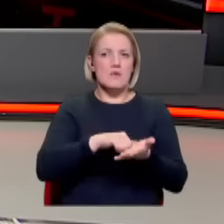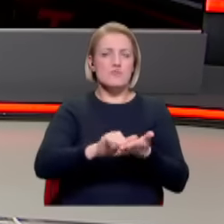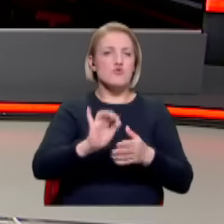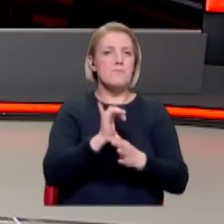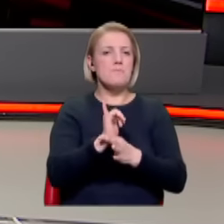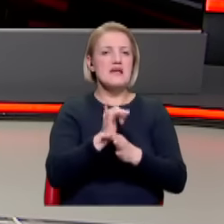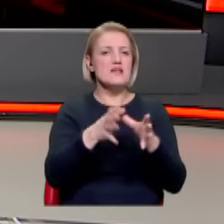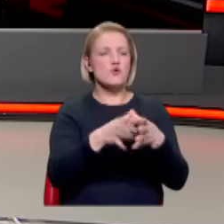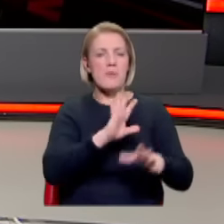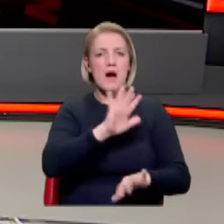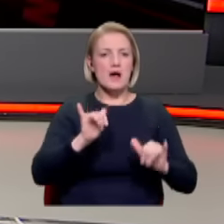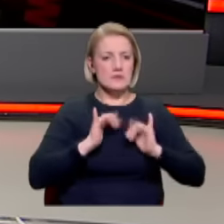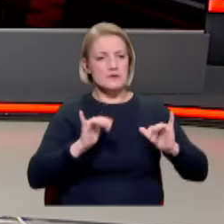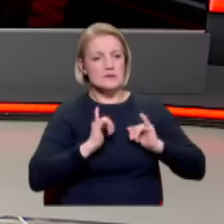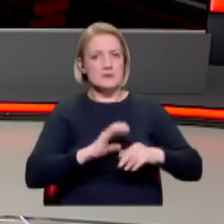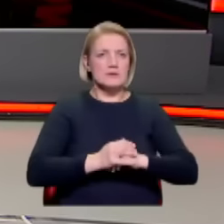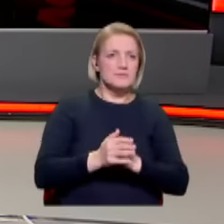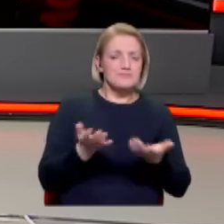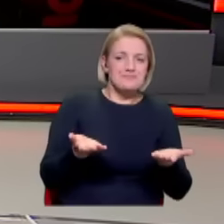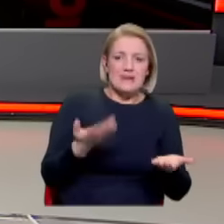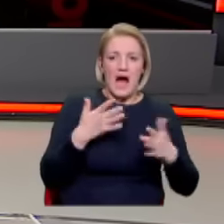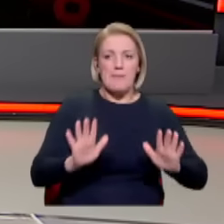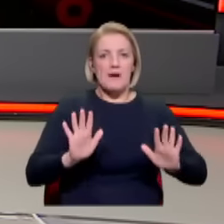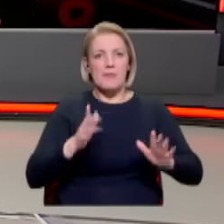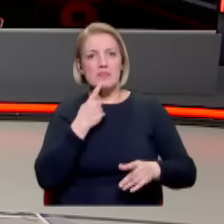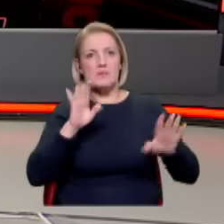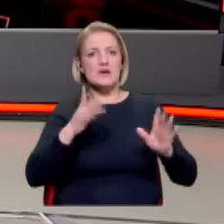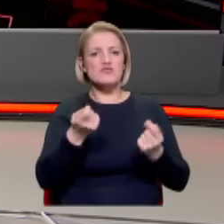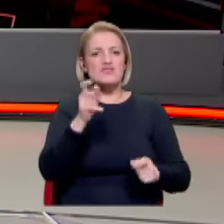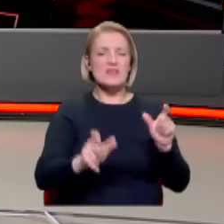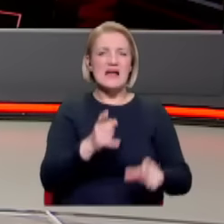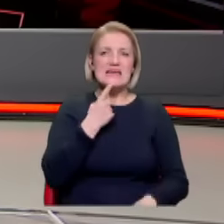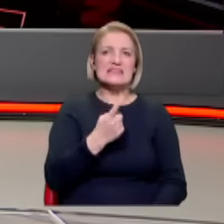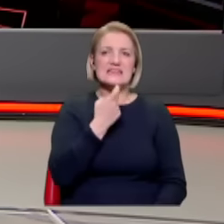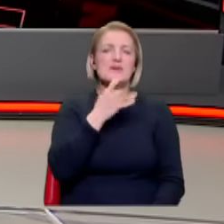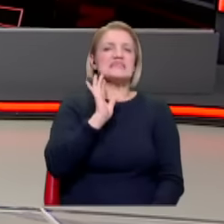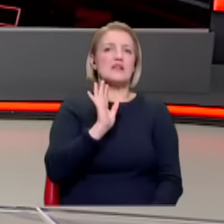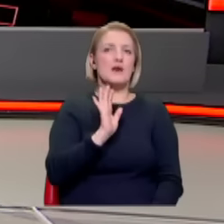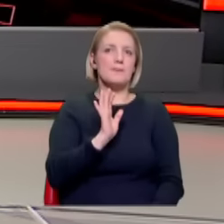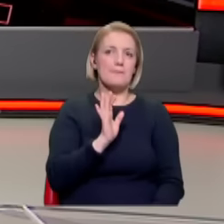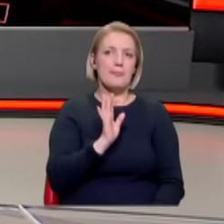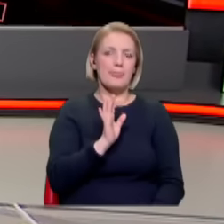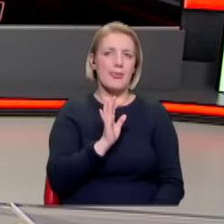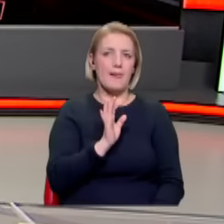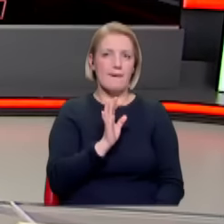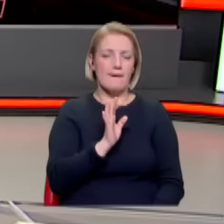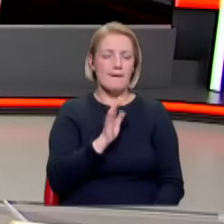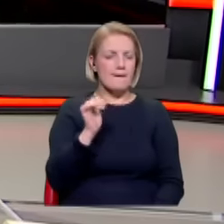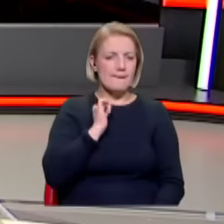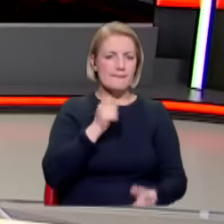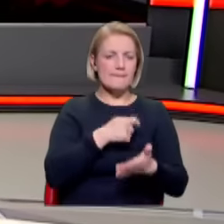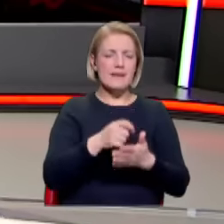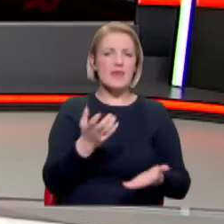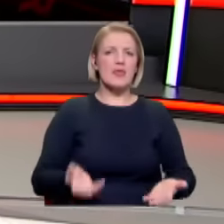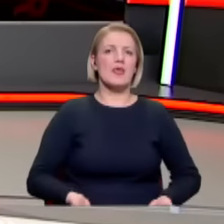meslek grupları herkes tedirgin böyle ya. Aman demesinler çalışanlar yılı falan bir şey. Asgari ücretliler yılı.